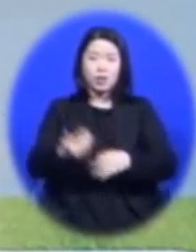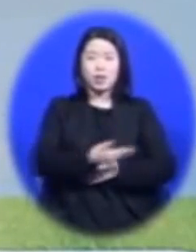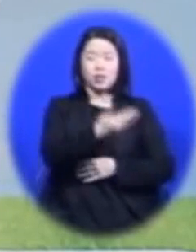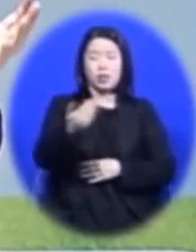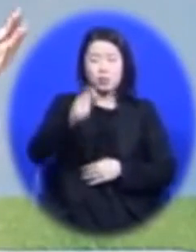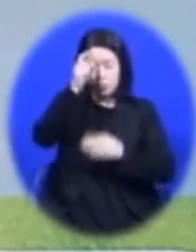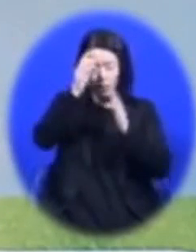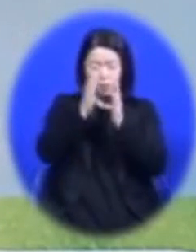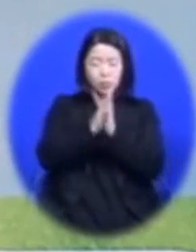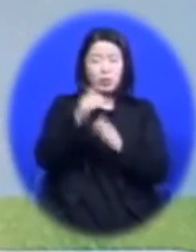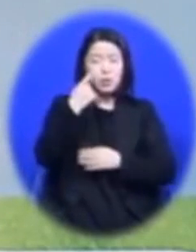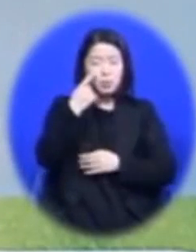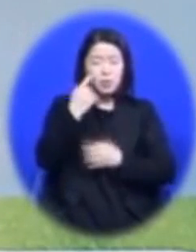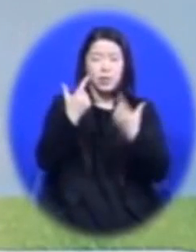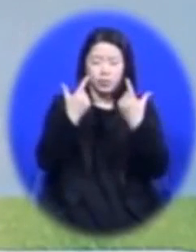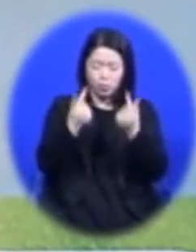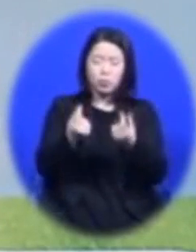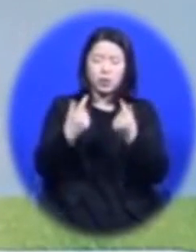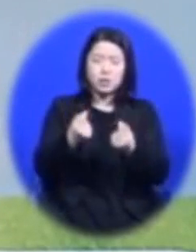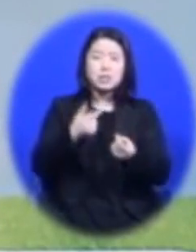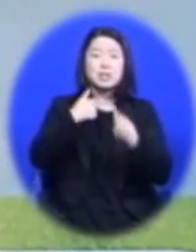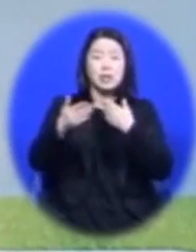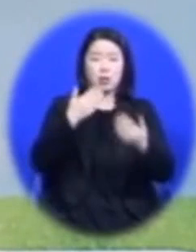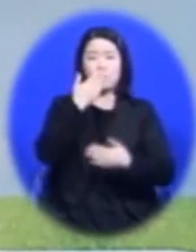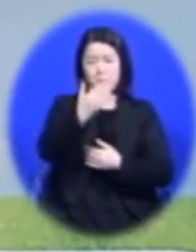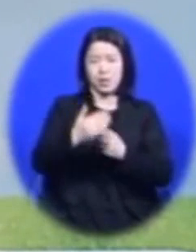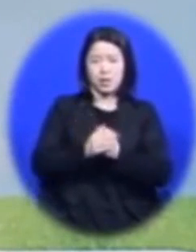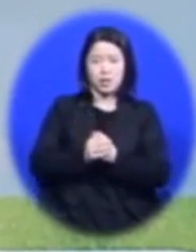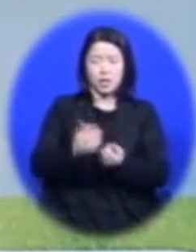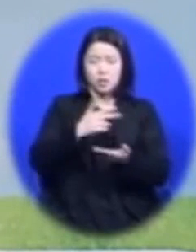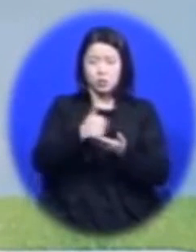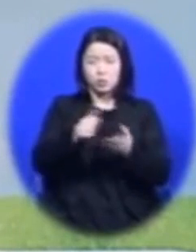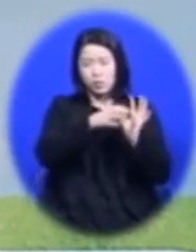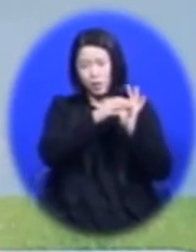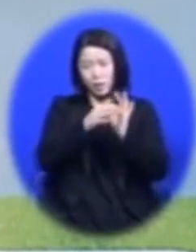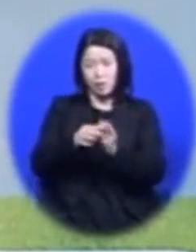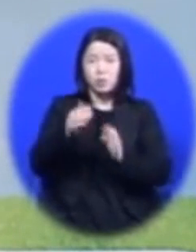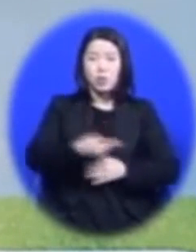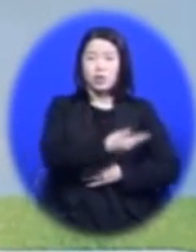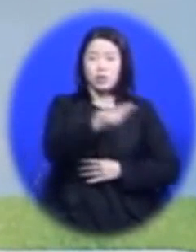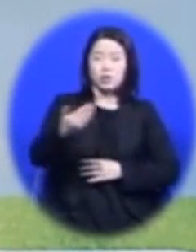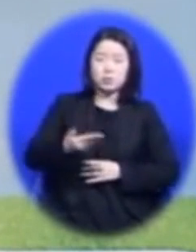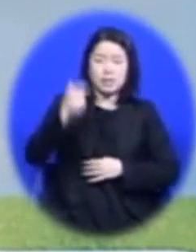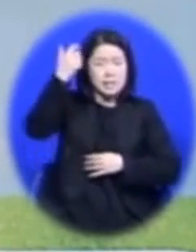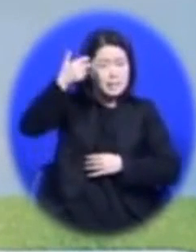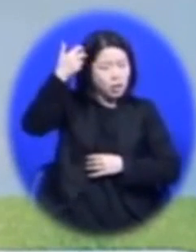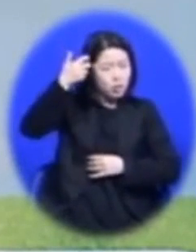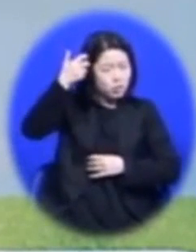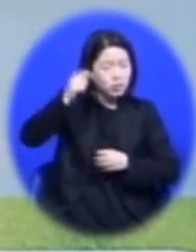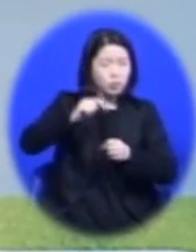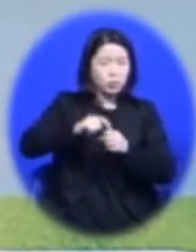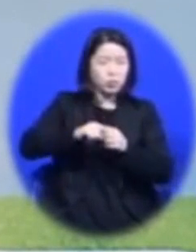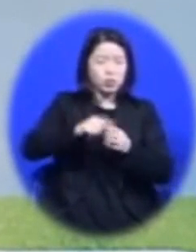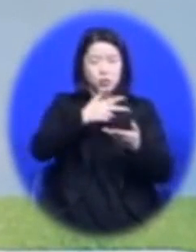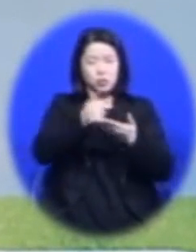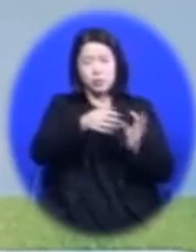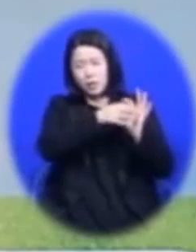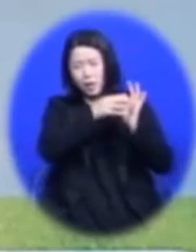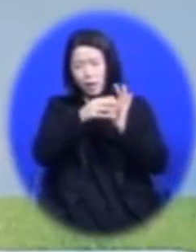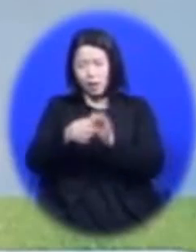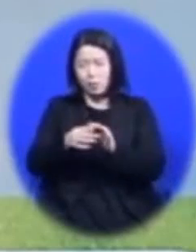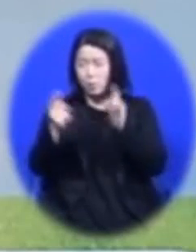보시면 다 똑같이 경험합니다. 주님과 계속해서 여러분들이 영적으로 주님과 계속 만나게